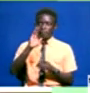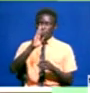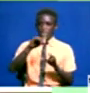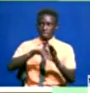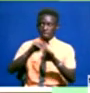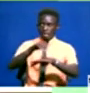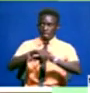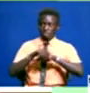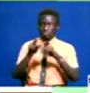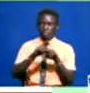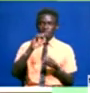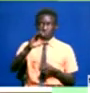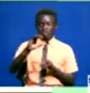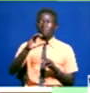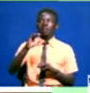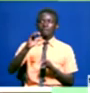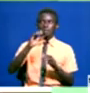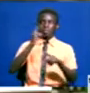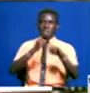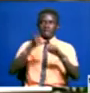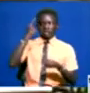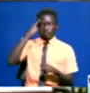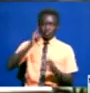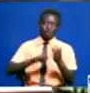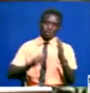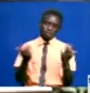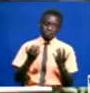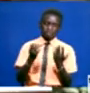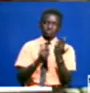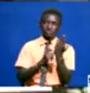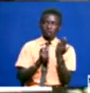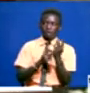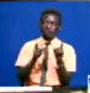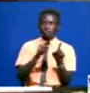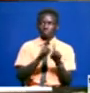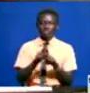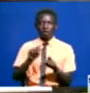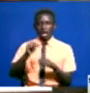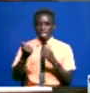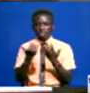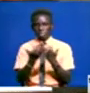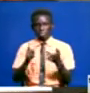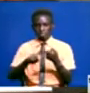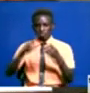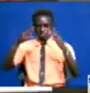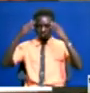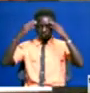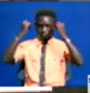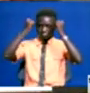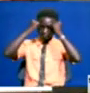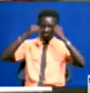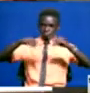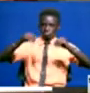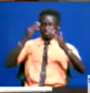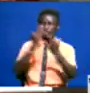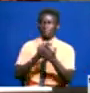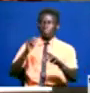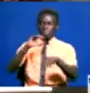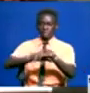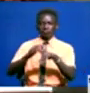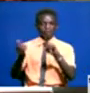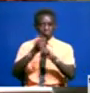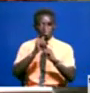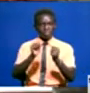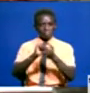mtihani wa kitaifa wa kidato cha 4 au viwango vingine vya kuhitimu, na amefanya na kupita mtihani wa kabla ya kuidhinishwa